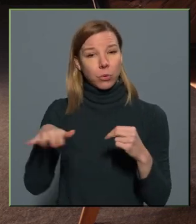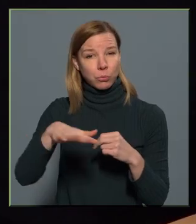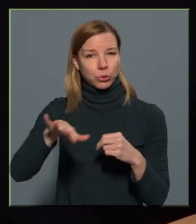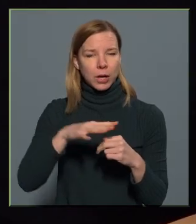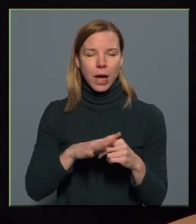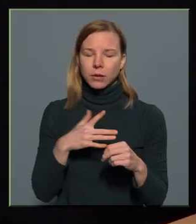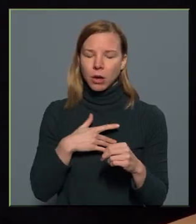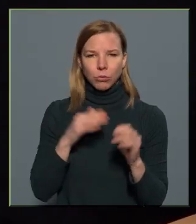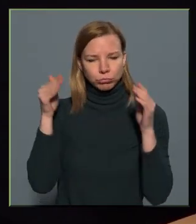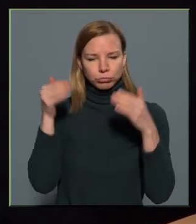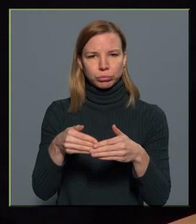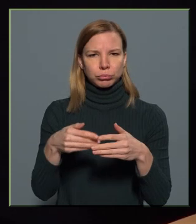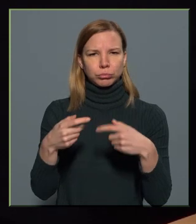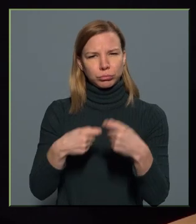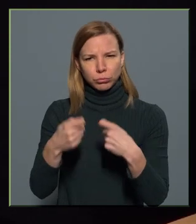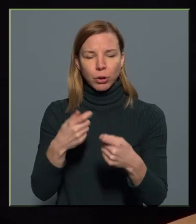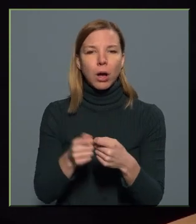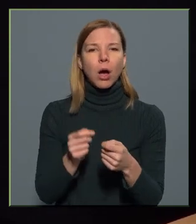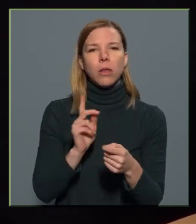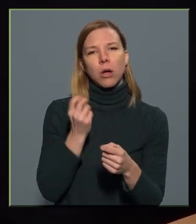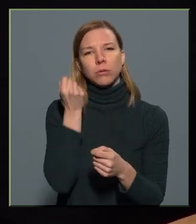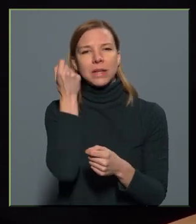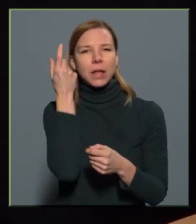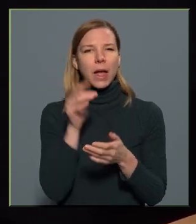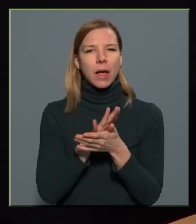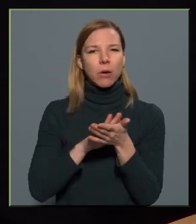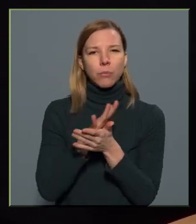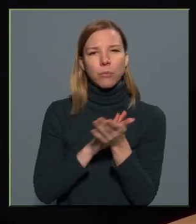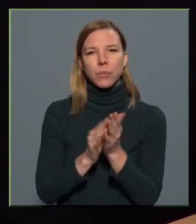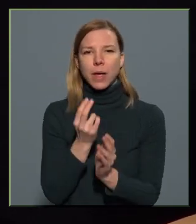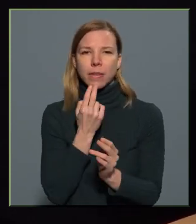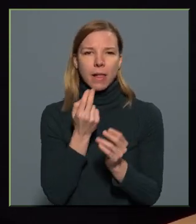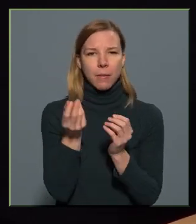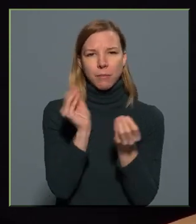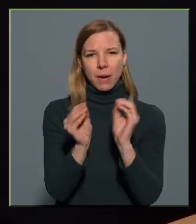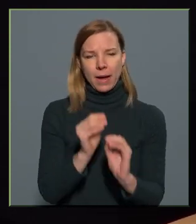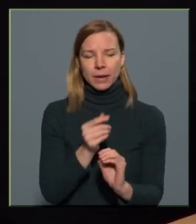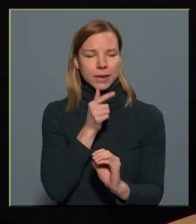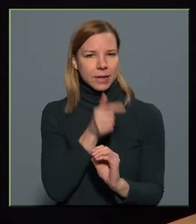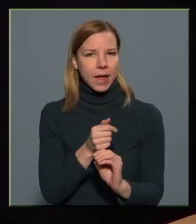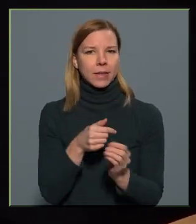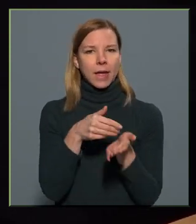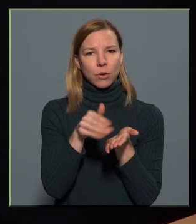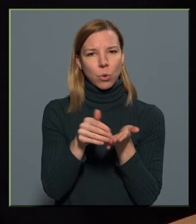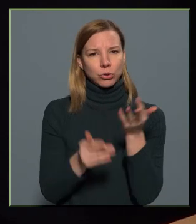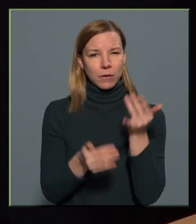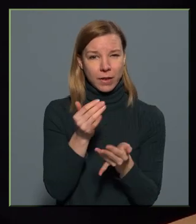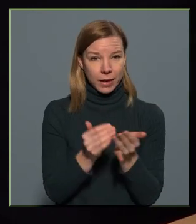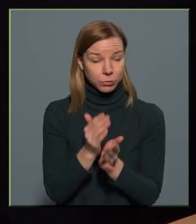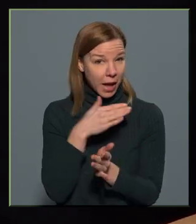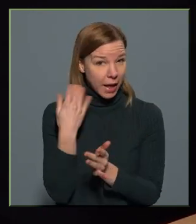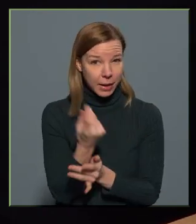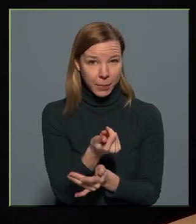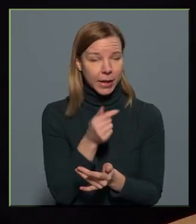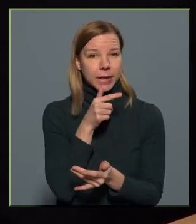foglalva azzal, hogy kitalálja, milyen elemekből áll majd a költségvetés, lesz-e rá elég pénz, mekkorák